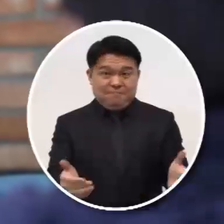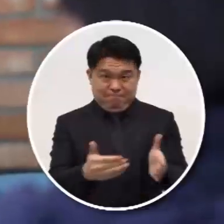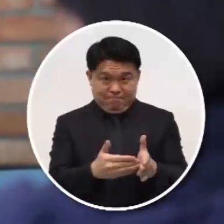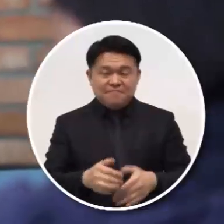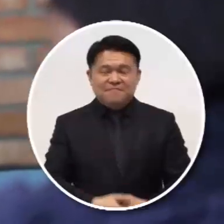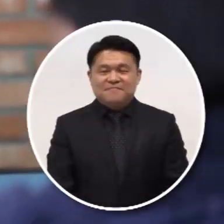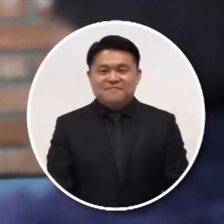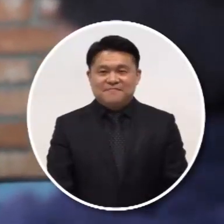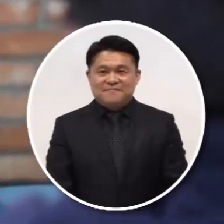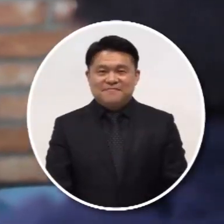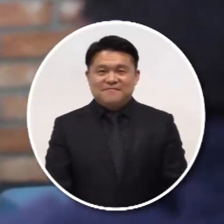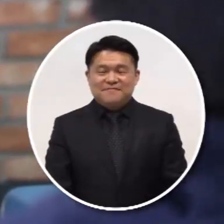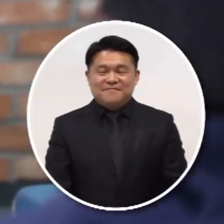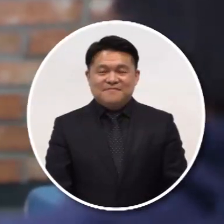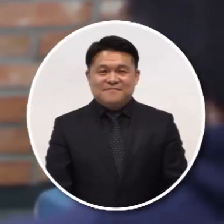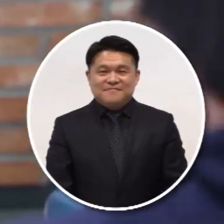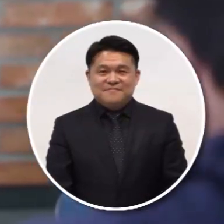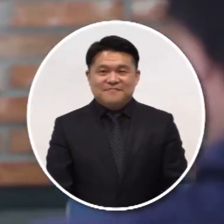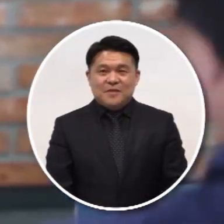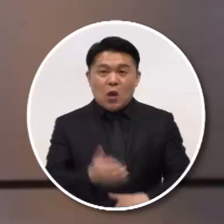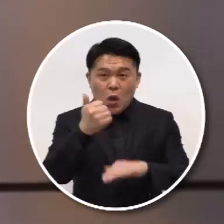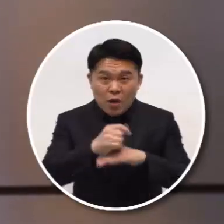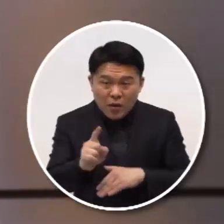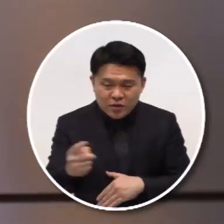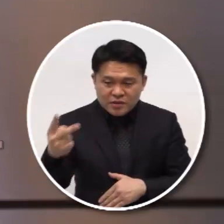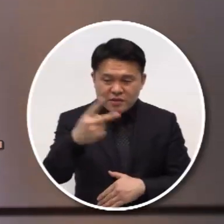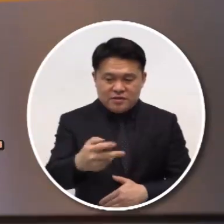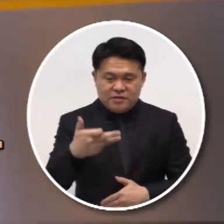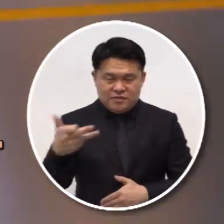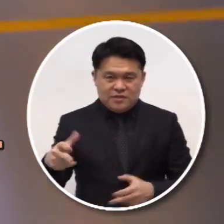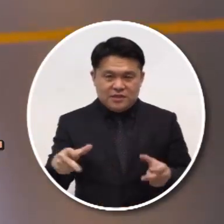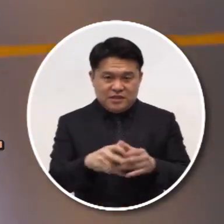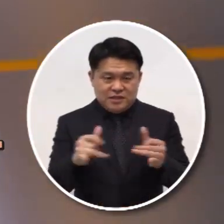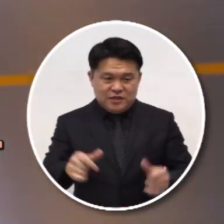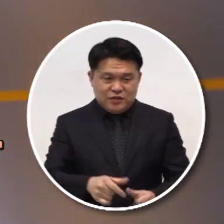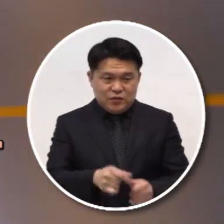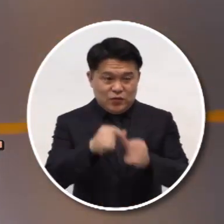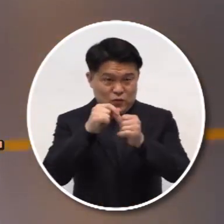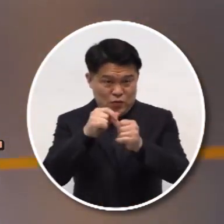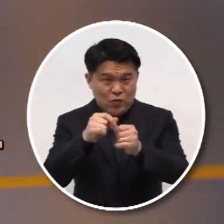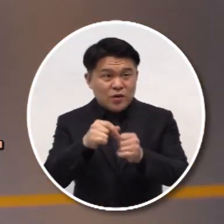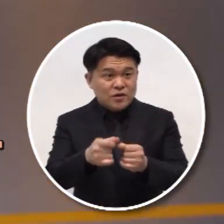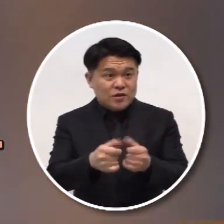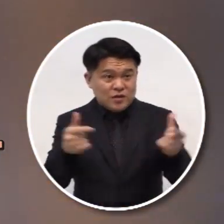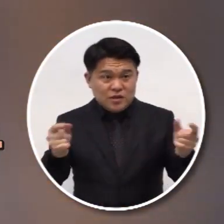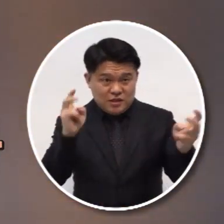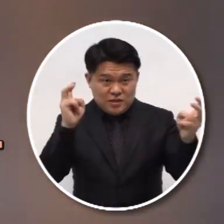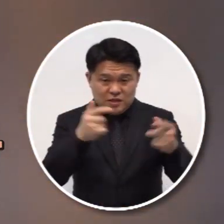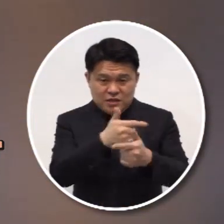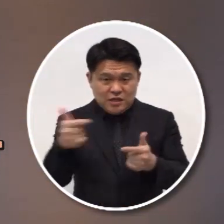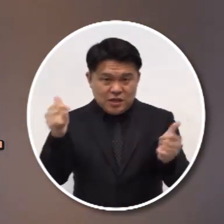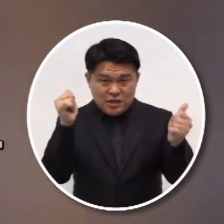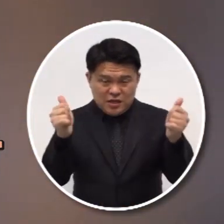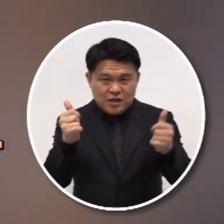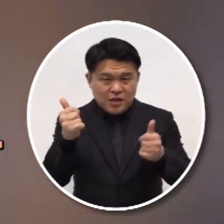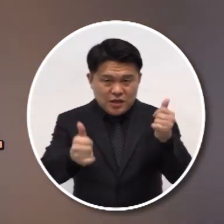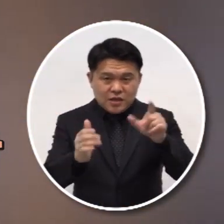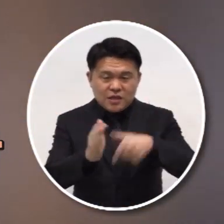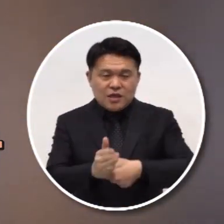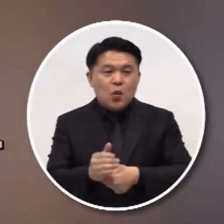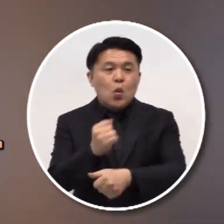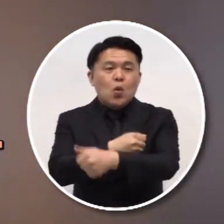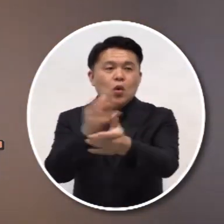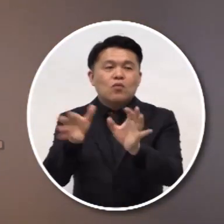만들었습니다. 그 결과 2018 장애인 고용촉진대회에서는 고용노동부로부터